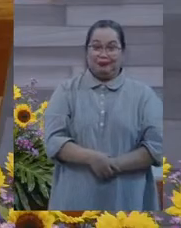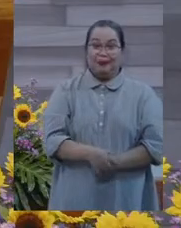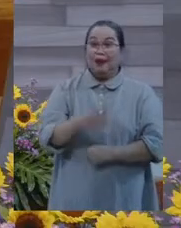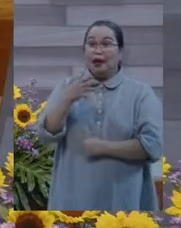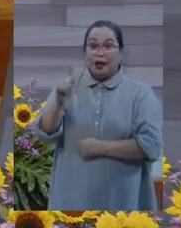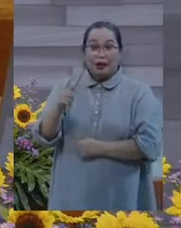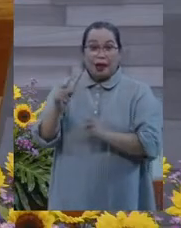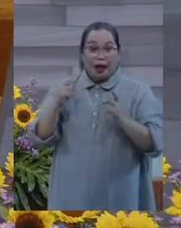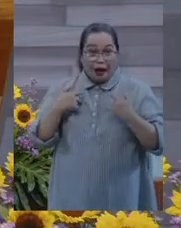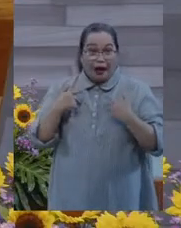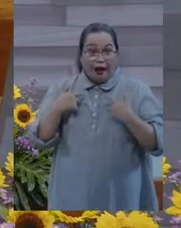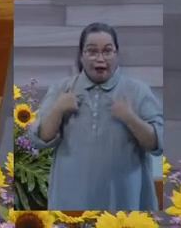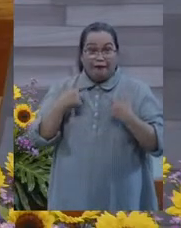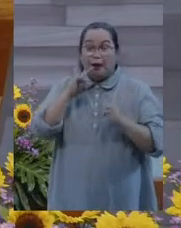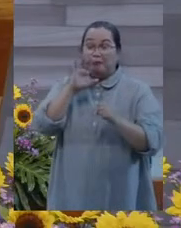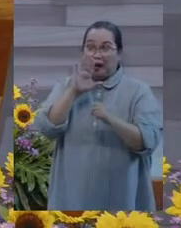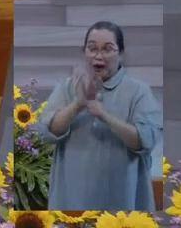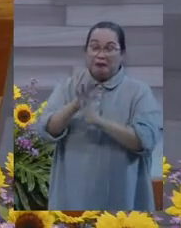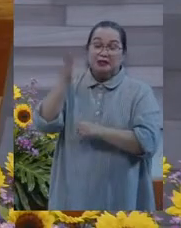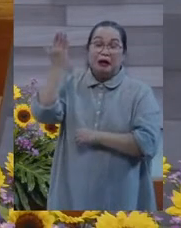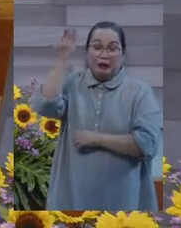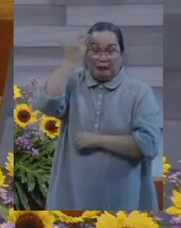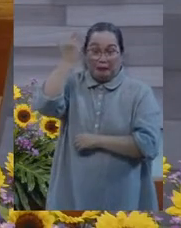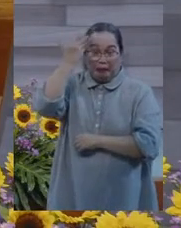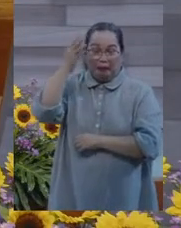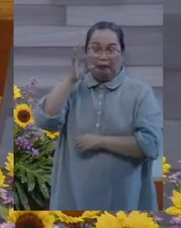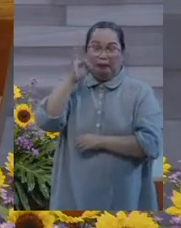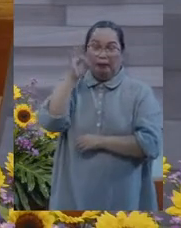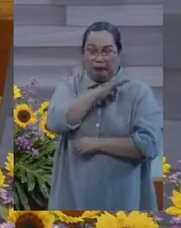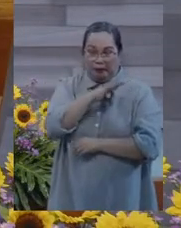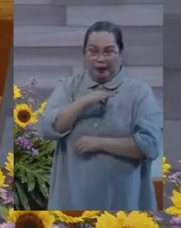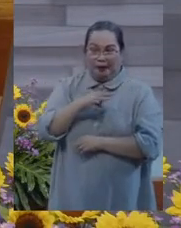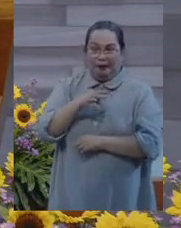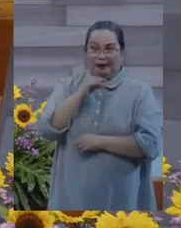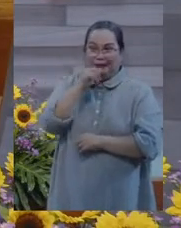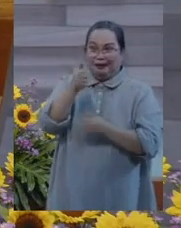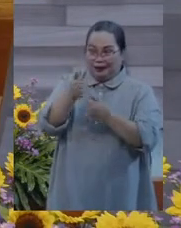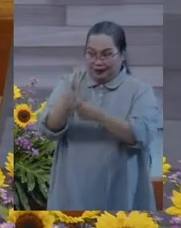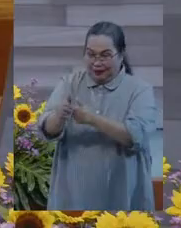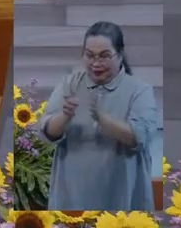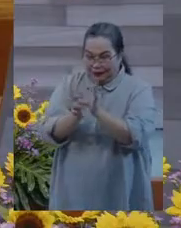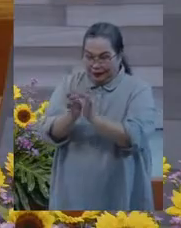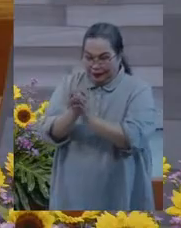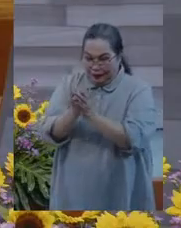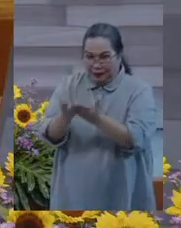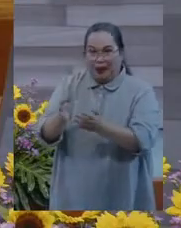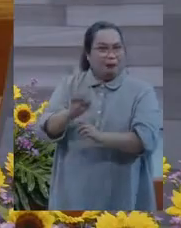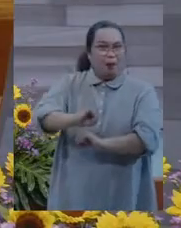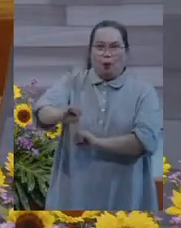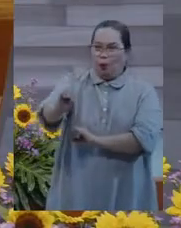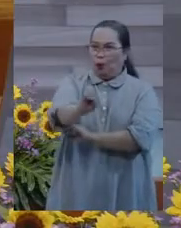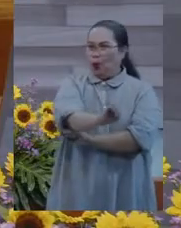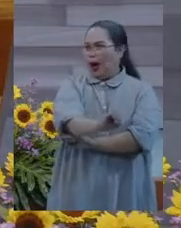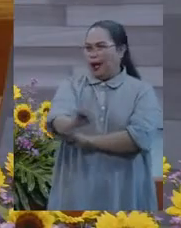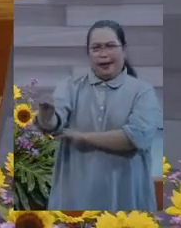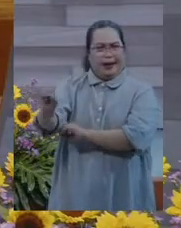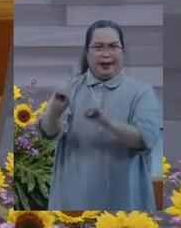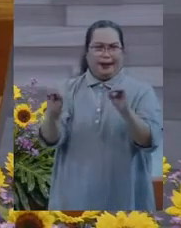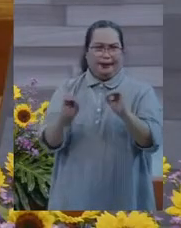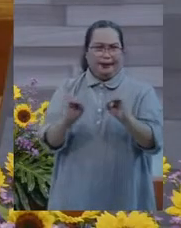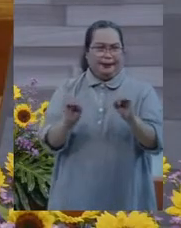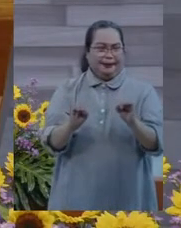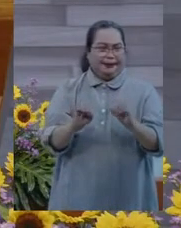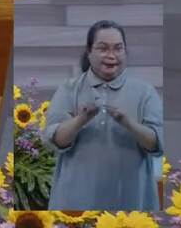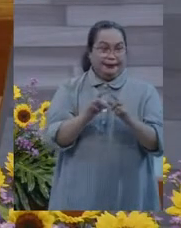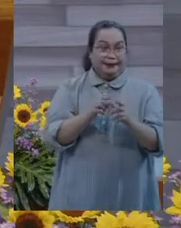ay gumagawa ng mga pangako na hungkag, walang laman, hindi nakabase sa katotohanan ng Biblia. Sila